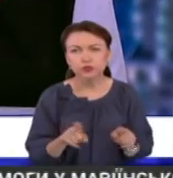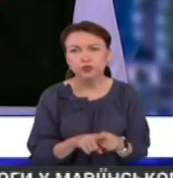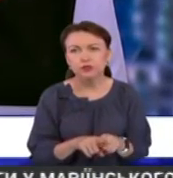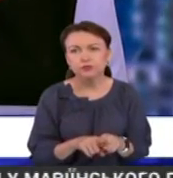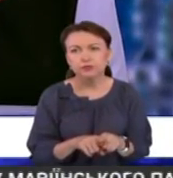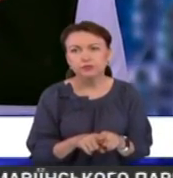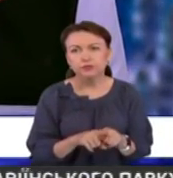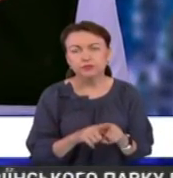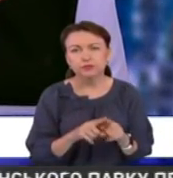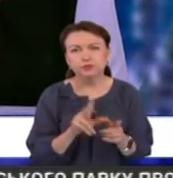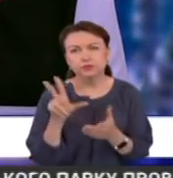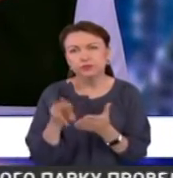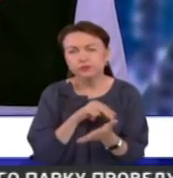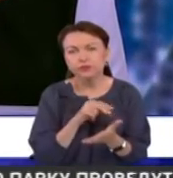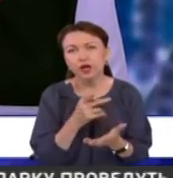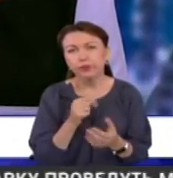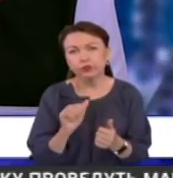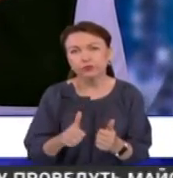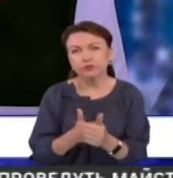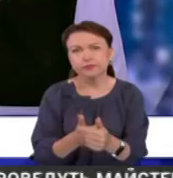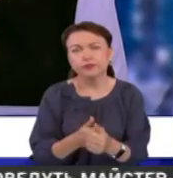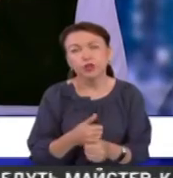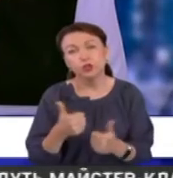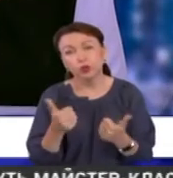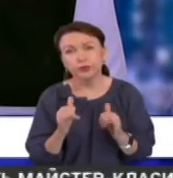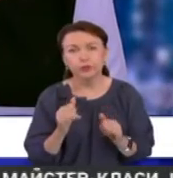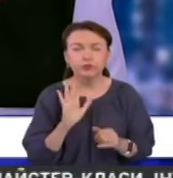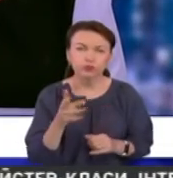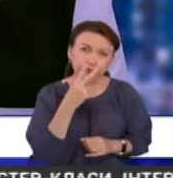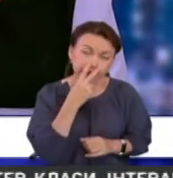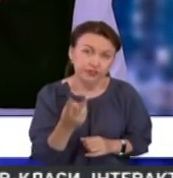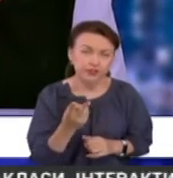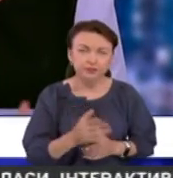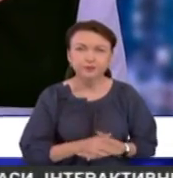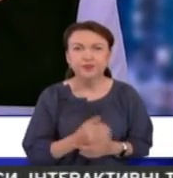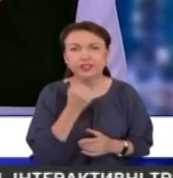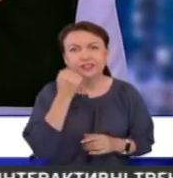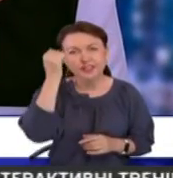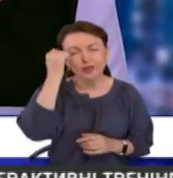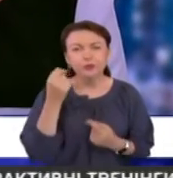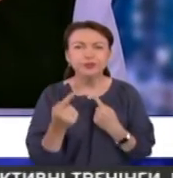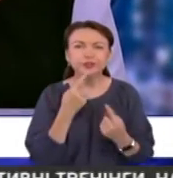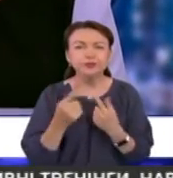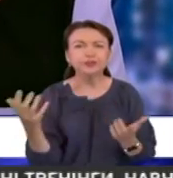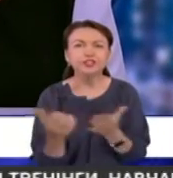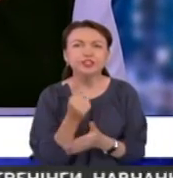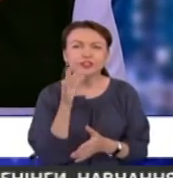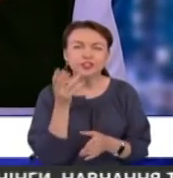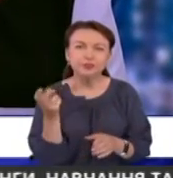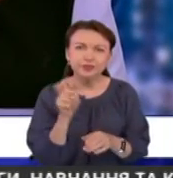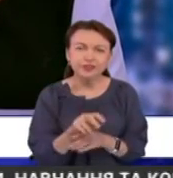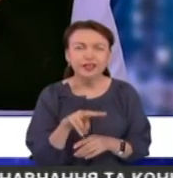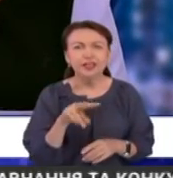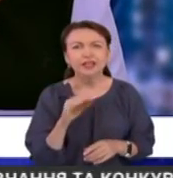будуть підтягуватися інші. Буде це добре чи погано, будемо дивитися. Дякую вам за нашу розмову. Дякуємо, що знайшли час прийти до нас у студію. Нагадую,